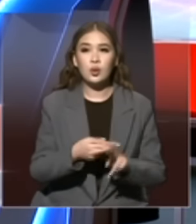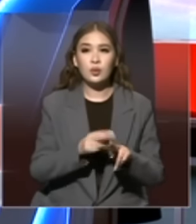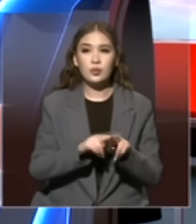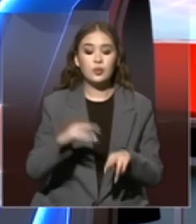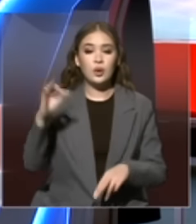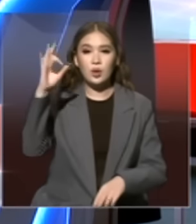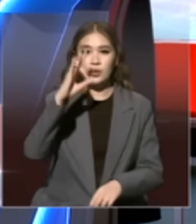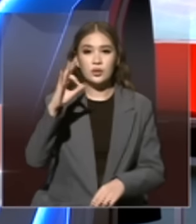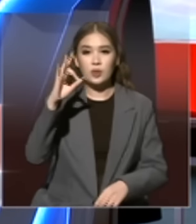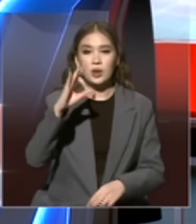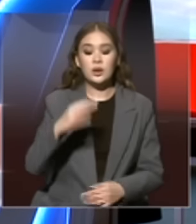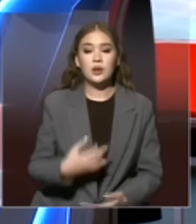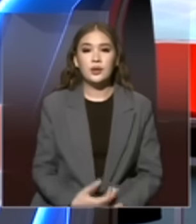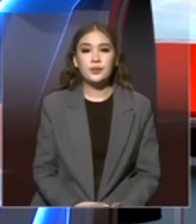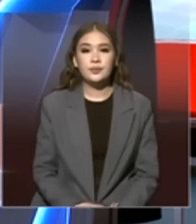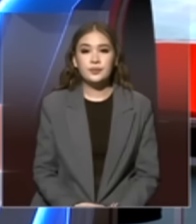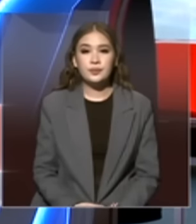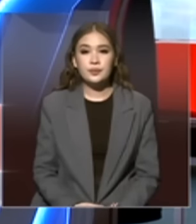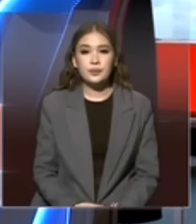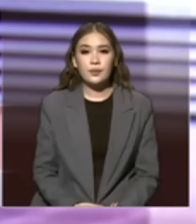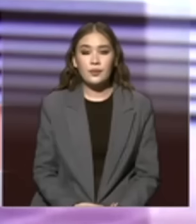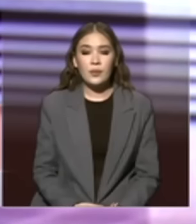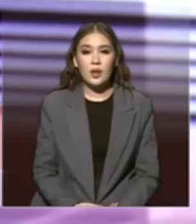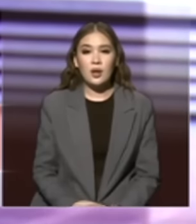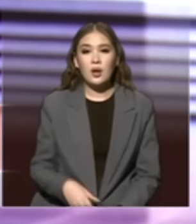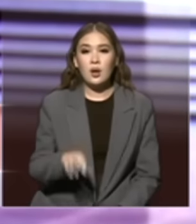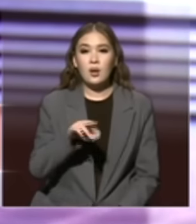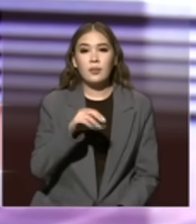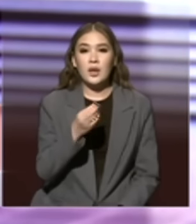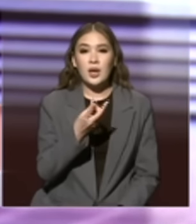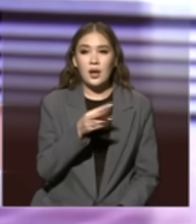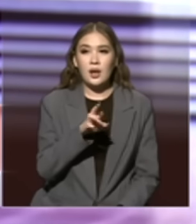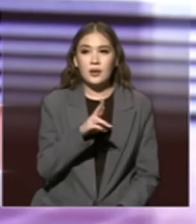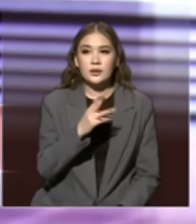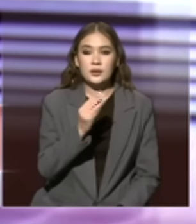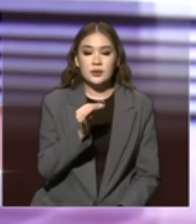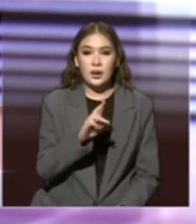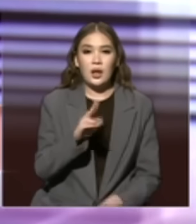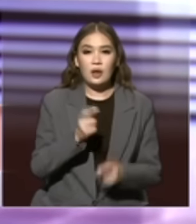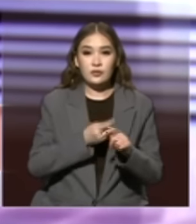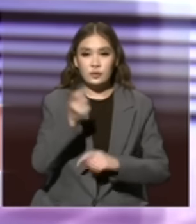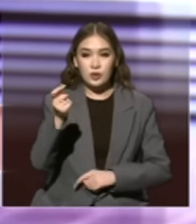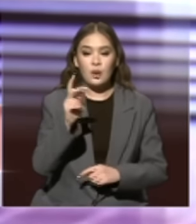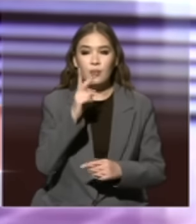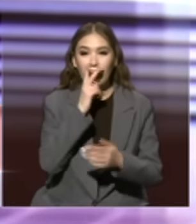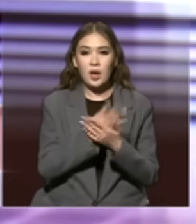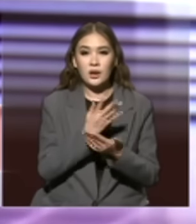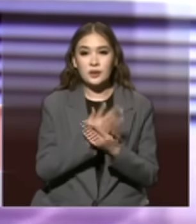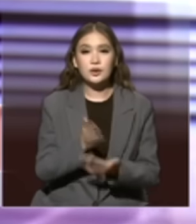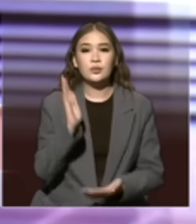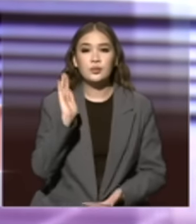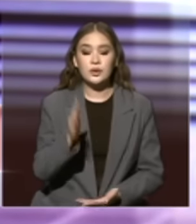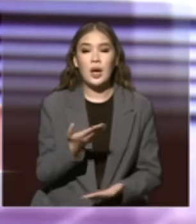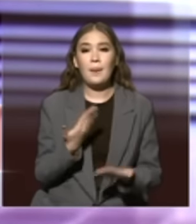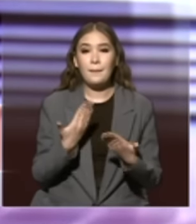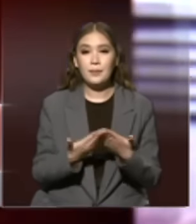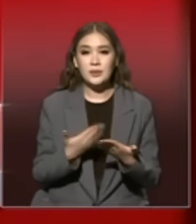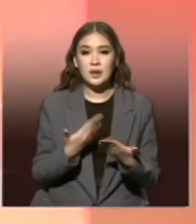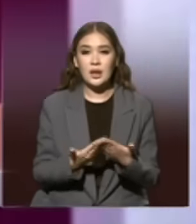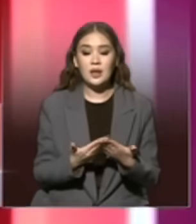туралы ол мына апелляциялық жағы шағым дедік қой. Соның ішінде көрсетілетін болады. Мысалы,